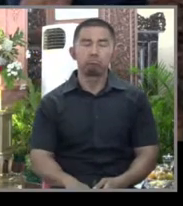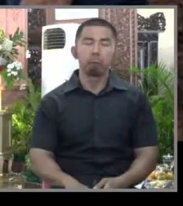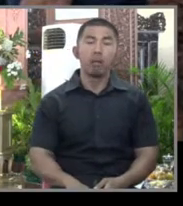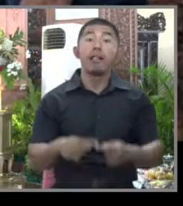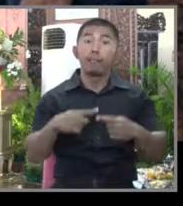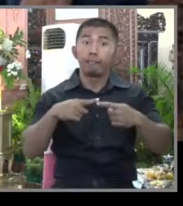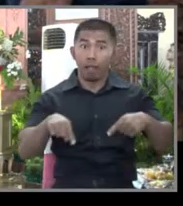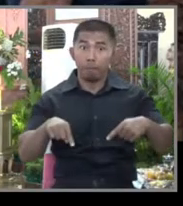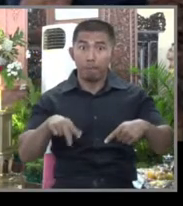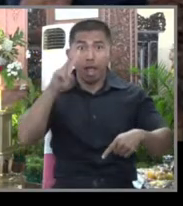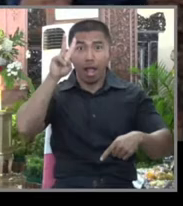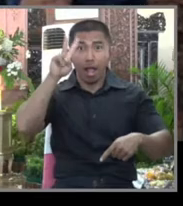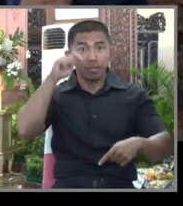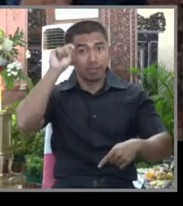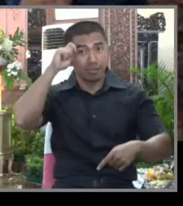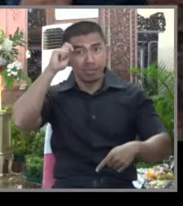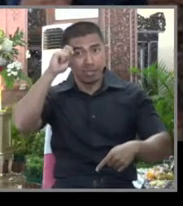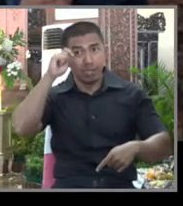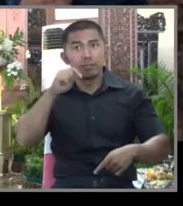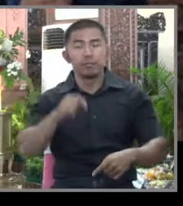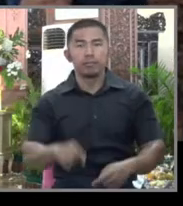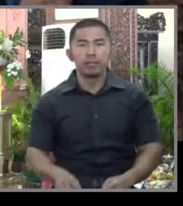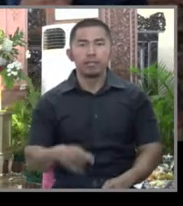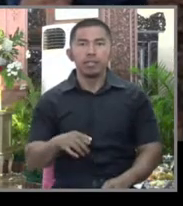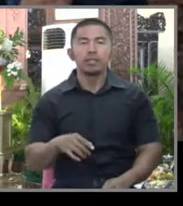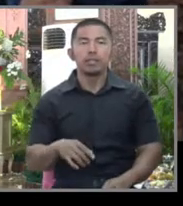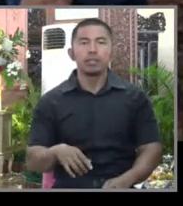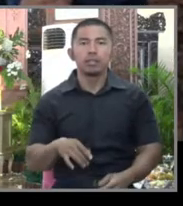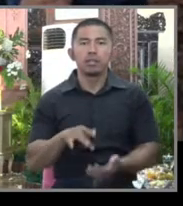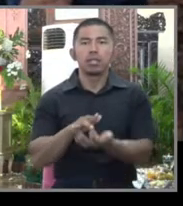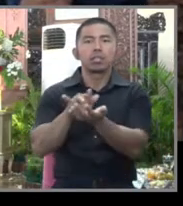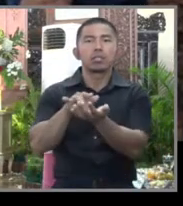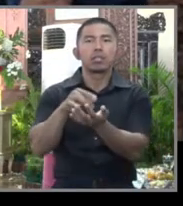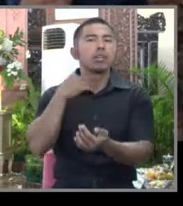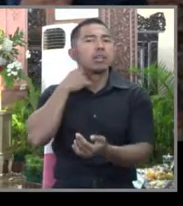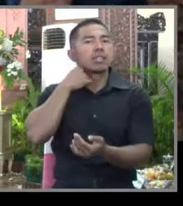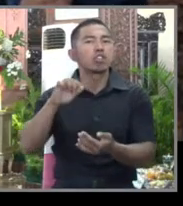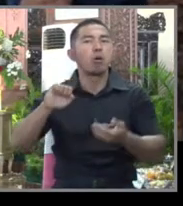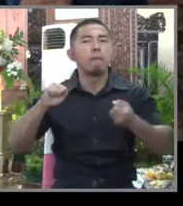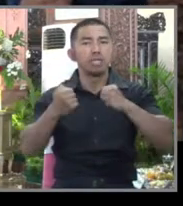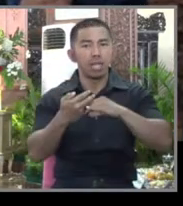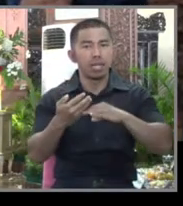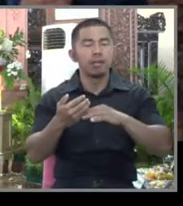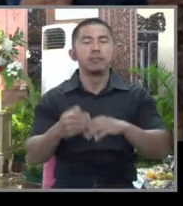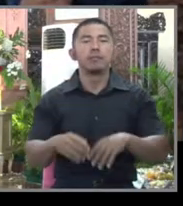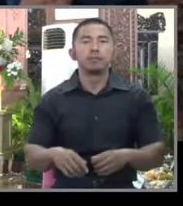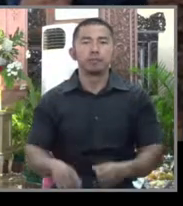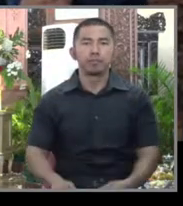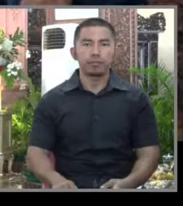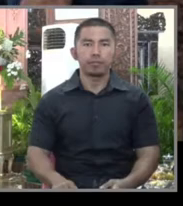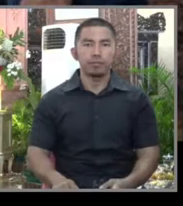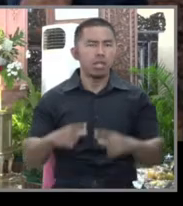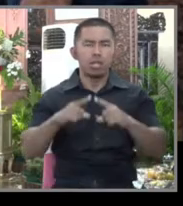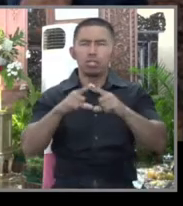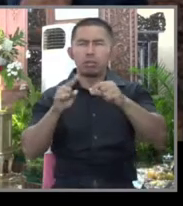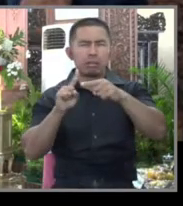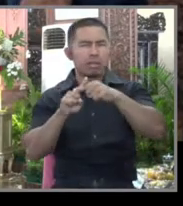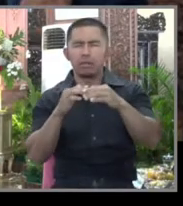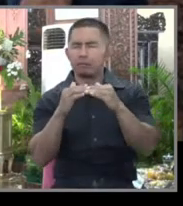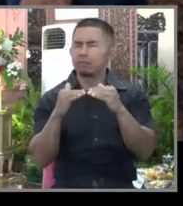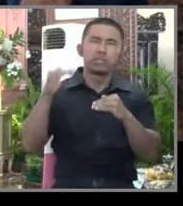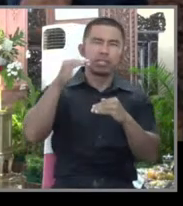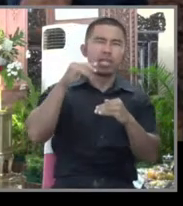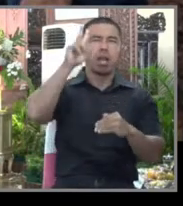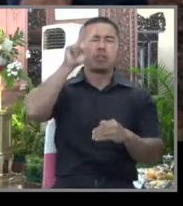kita mesti berjalan empat ini cukup tinggi resiko bencananya Kudus sedang yang lain tinggi rata-rata di Solo Jawa Tengah tinggi maka kita